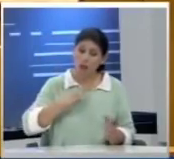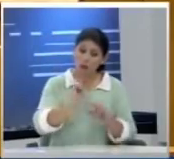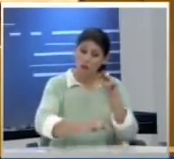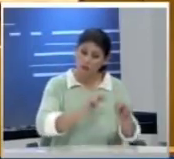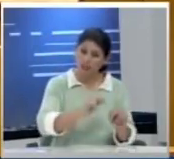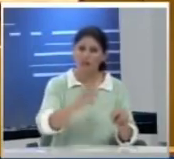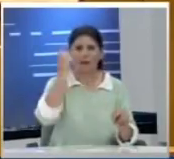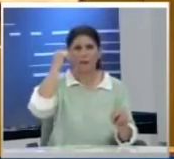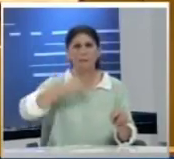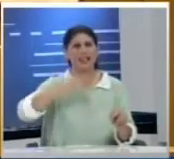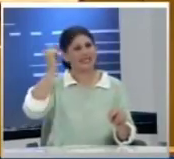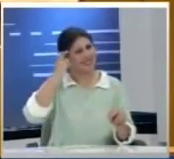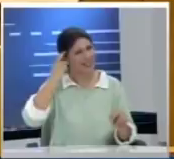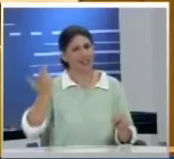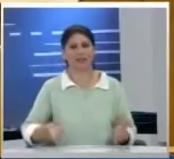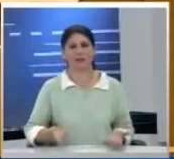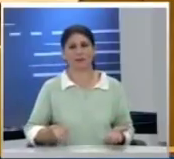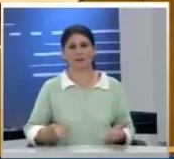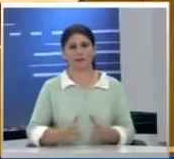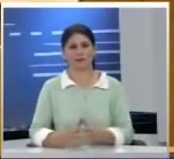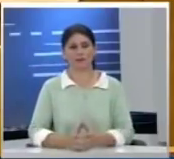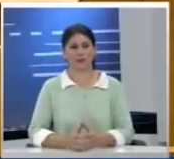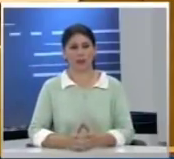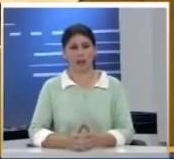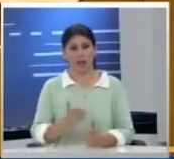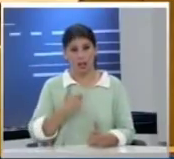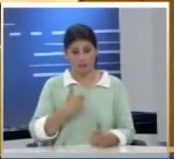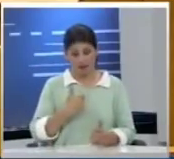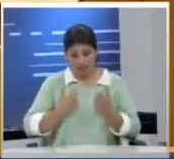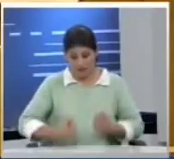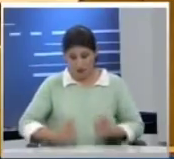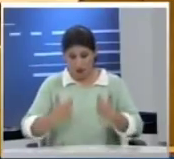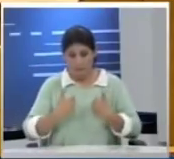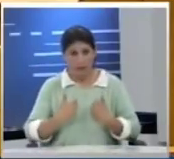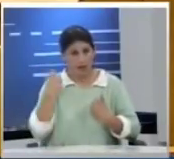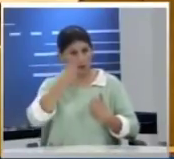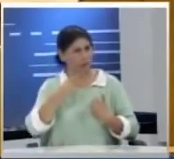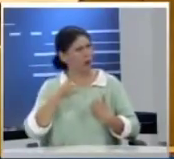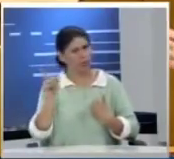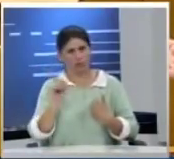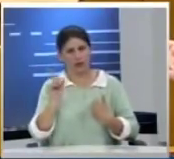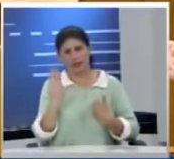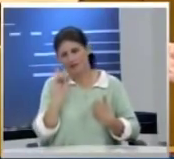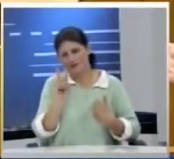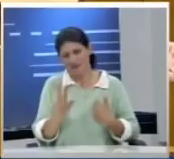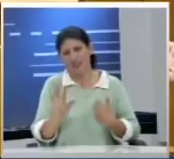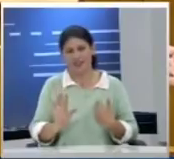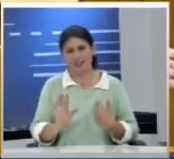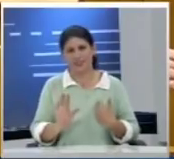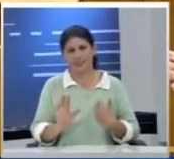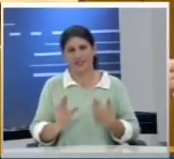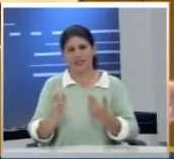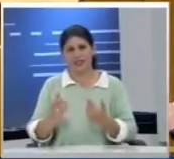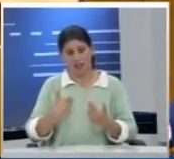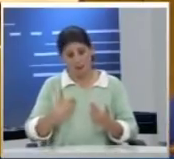Παρότι όμως δεν στραφήκατε εναντίον μου προσωπικά, είναι προφανές ότι στρέφεστε εναντίον μου